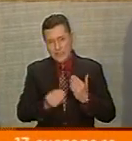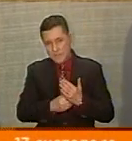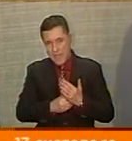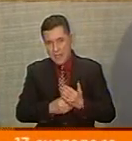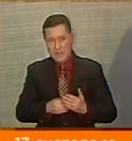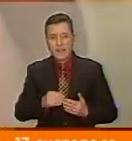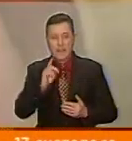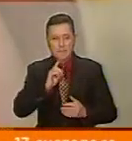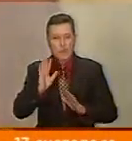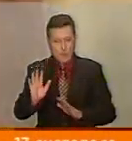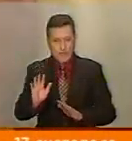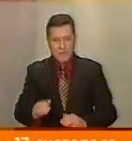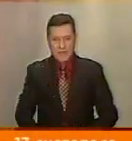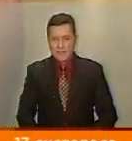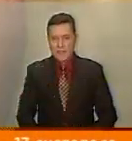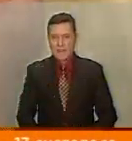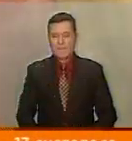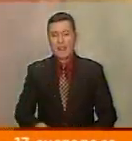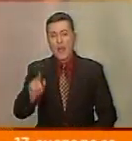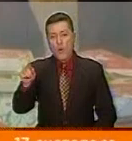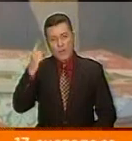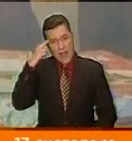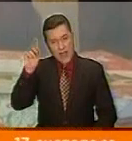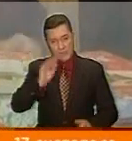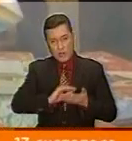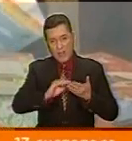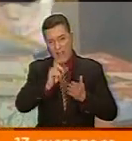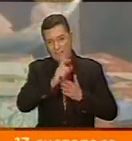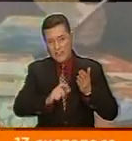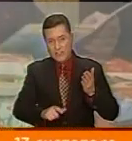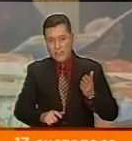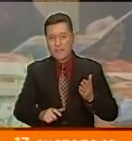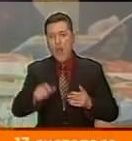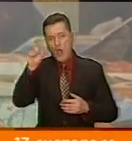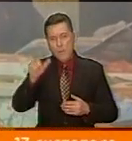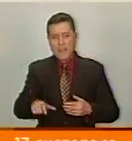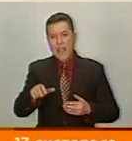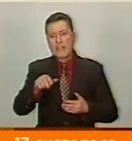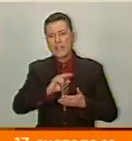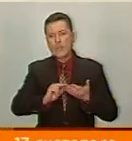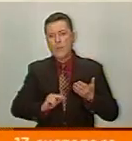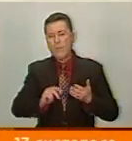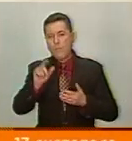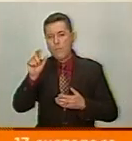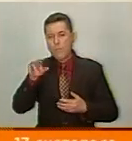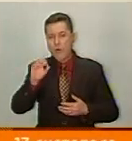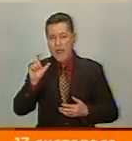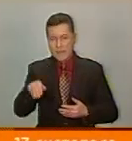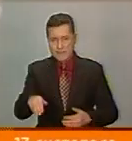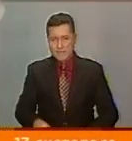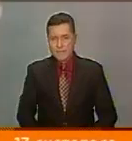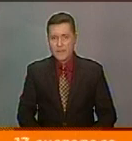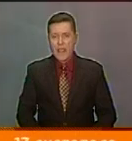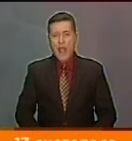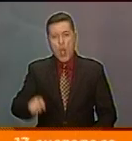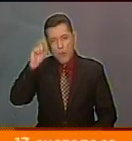поры до времени орлуша автор віршів проекту громадянин поет Він пише актор Михайло Єфремов читає